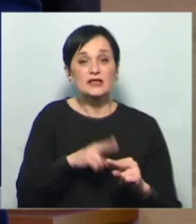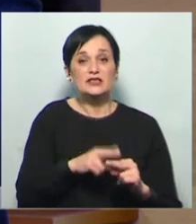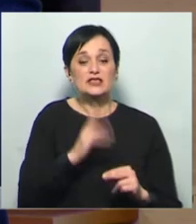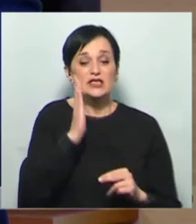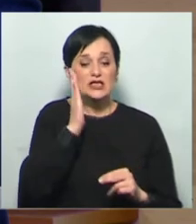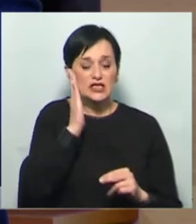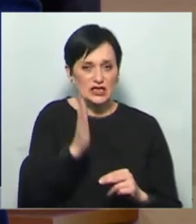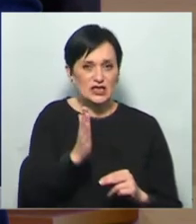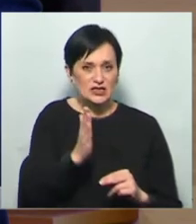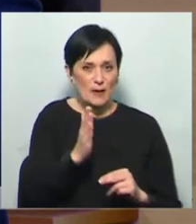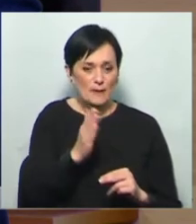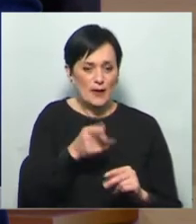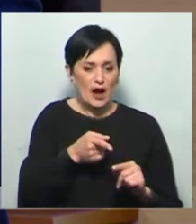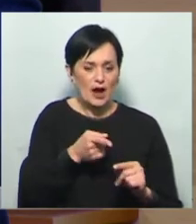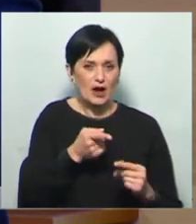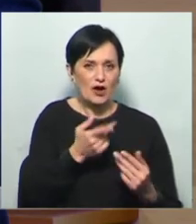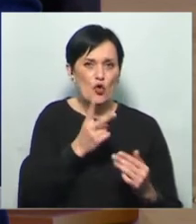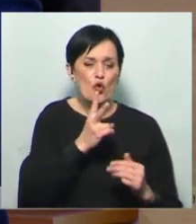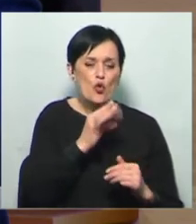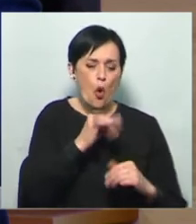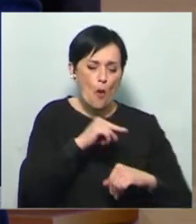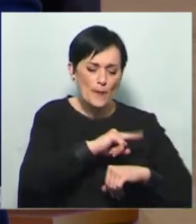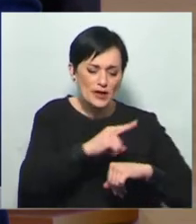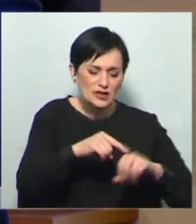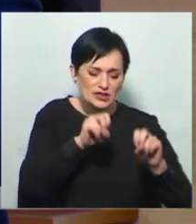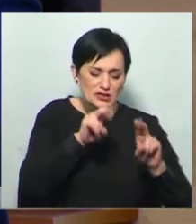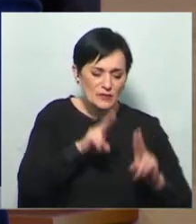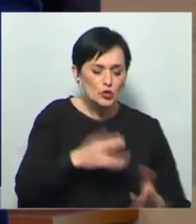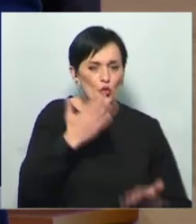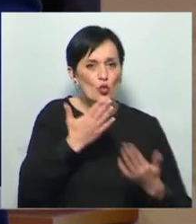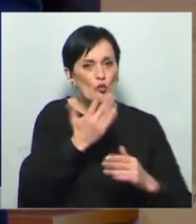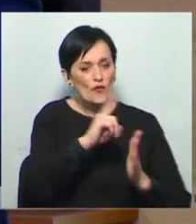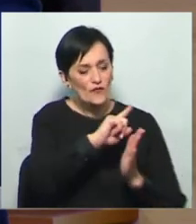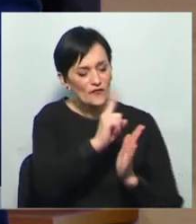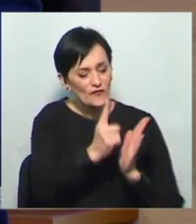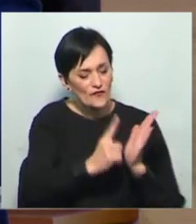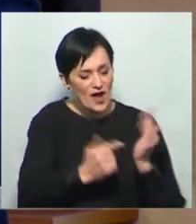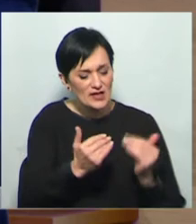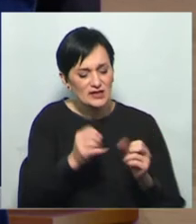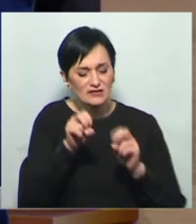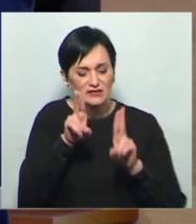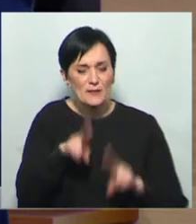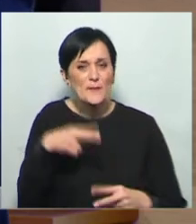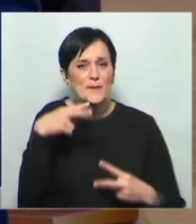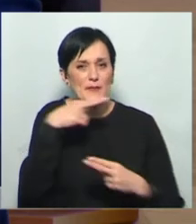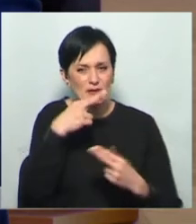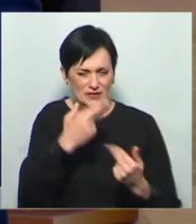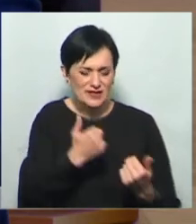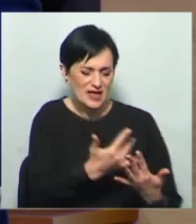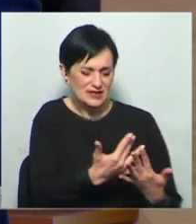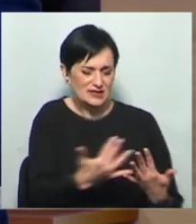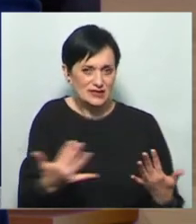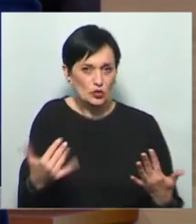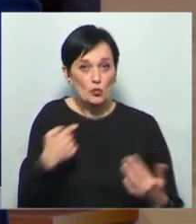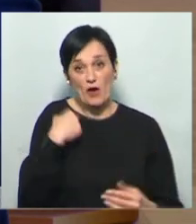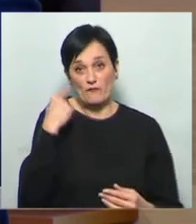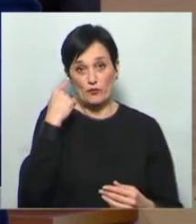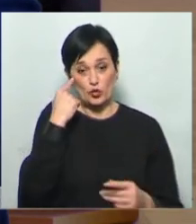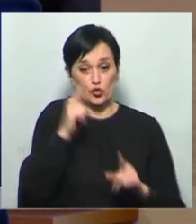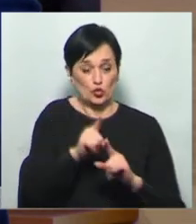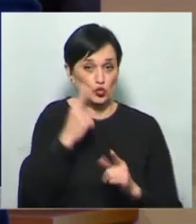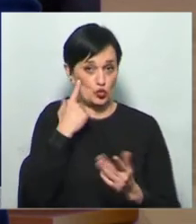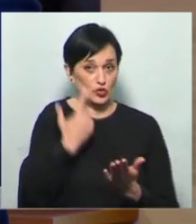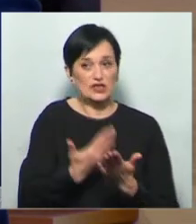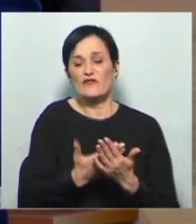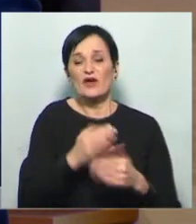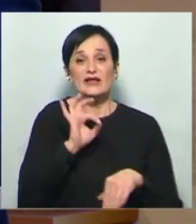იქნება კომპრესიული ტრიკოტაჟი თუ ვენოტონური პრეპარატები, ასე და ასე. მე ვფიქრობ, რომ ამ თვალსაზრისით